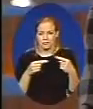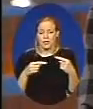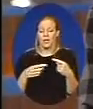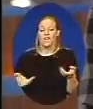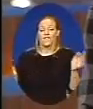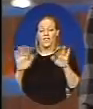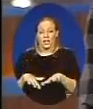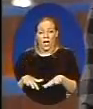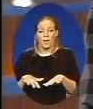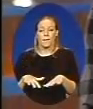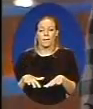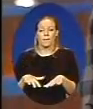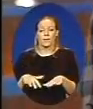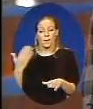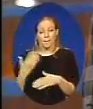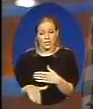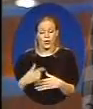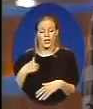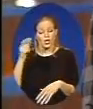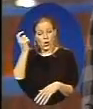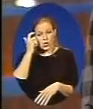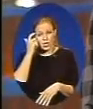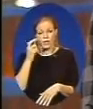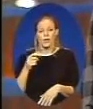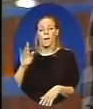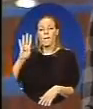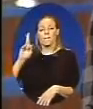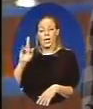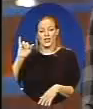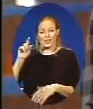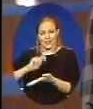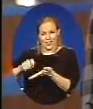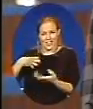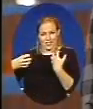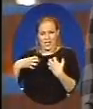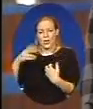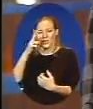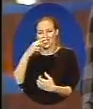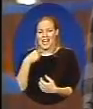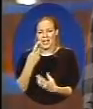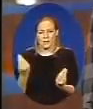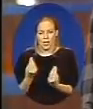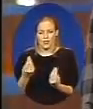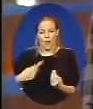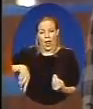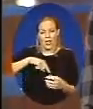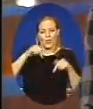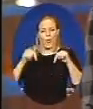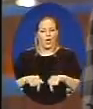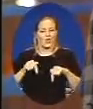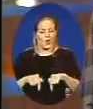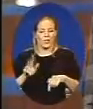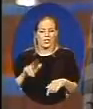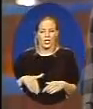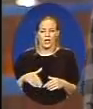וזה גם, בסופו של דבר אני חושב שבר יוסף ניסה להגיד משהו גם עלינו היום. Mm-hmm. זאת